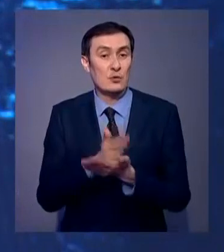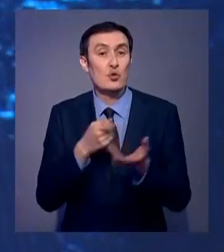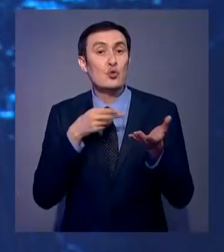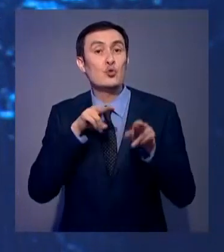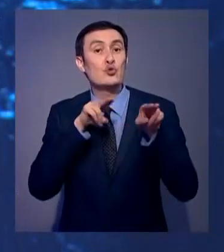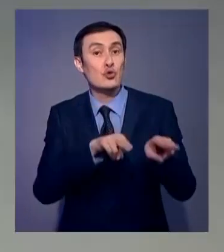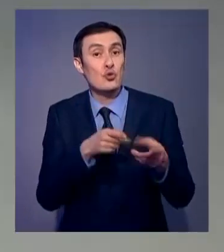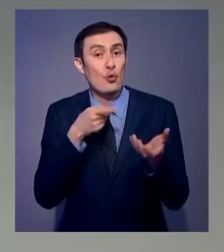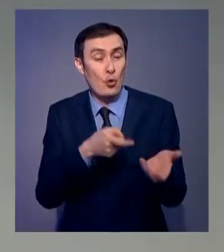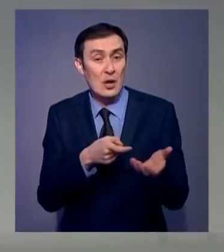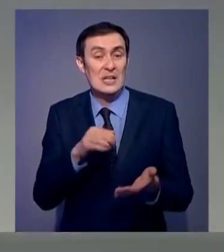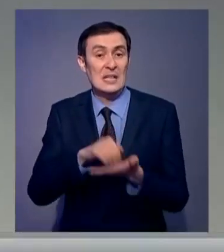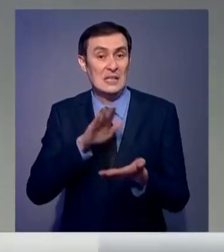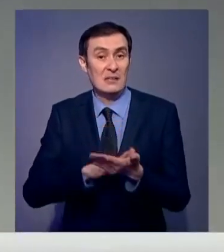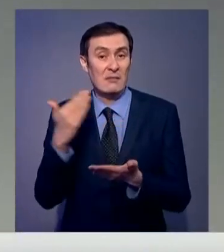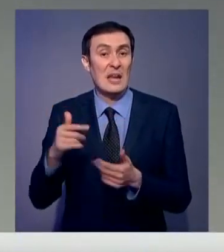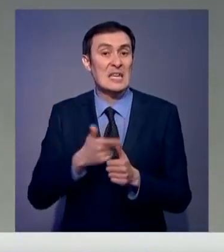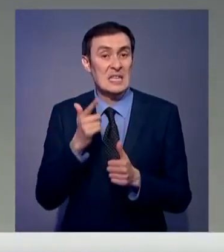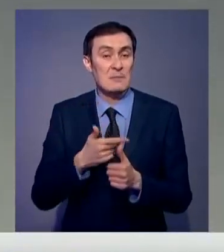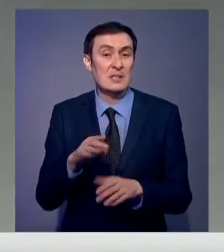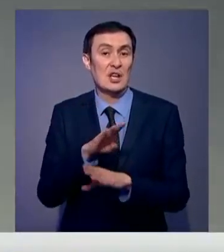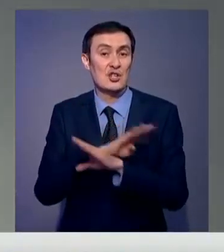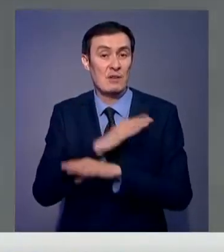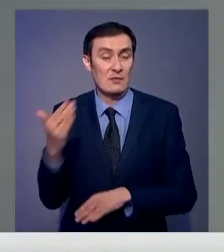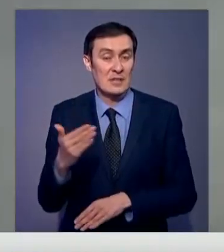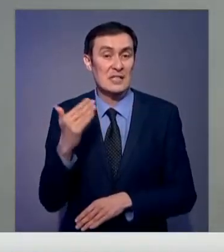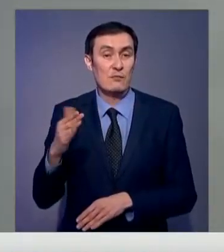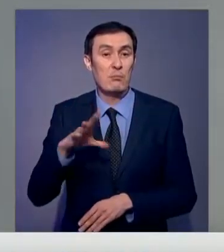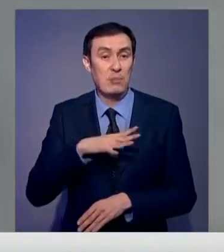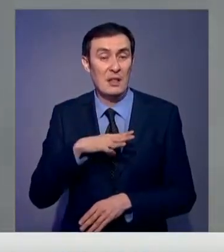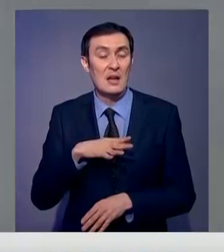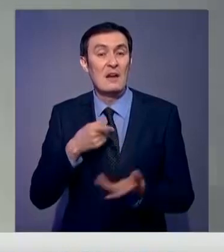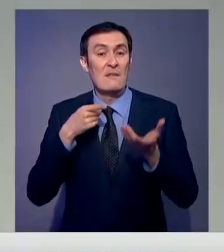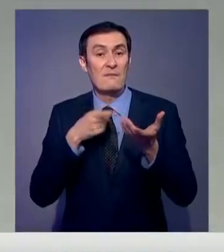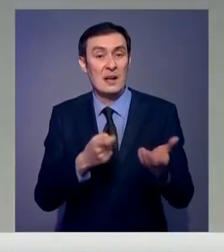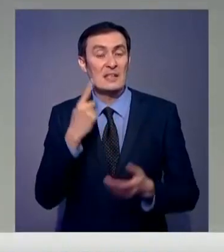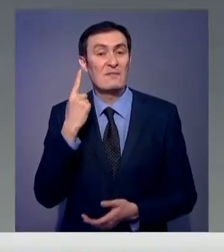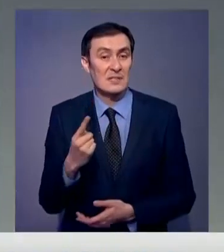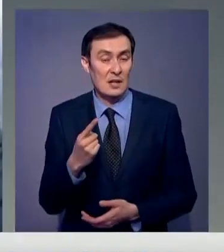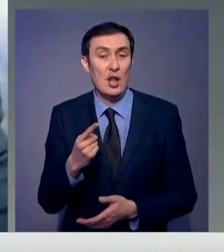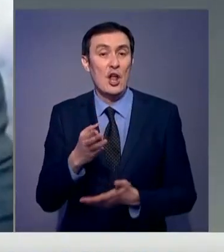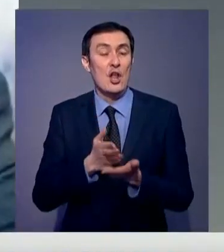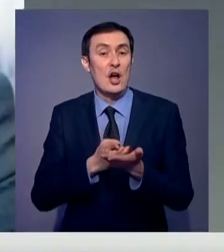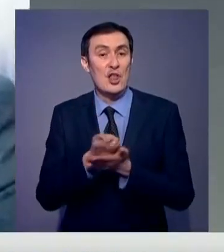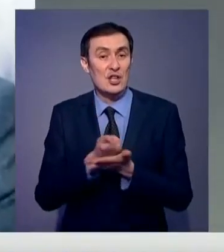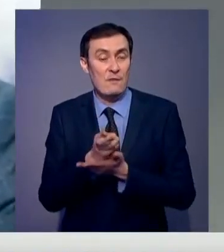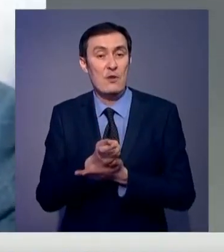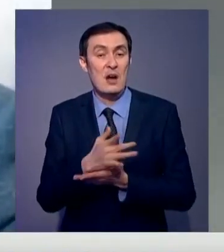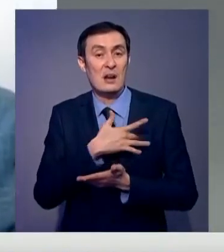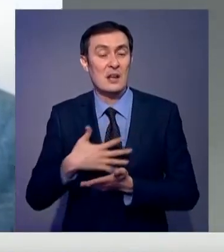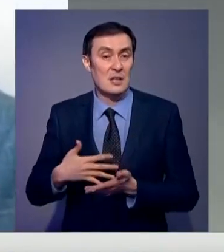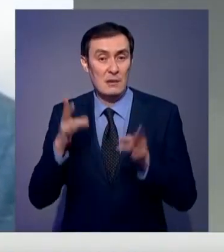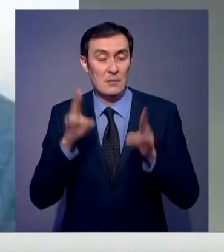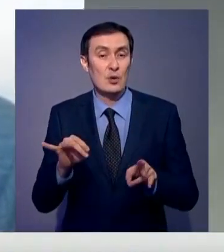ружье зарегистрированная на имя скончавшегося из него был произведен один выстрел ножевые ранения